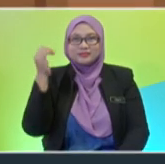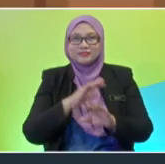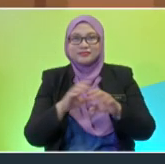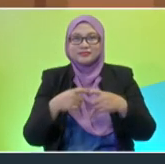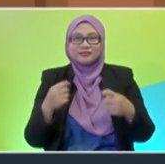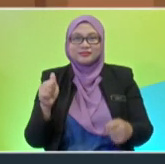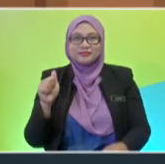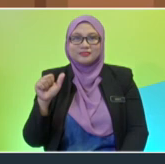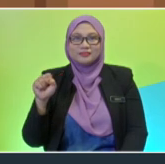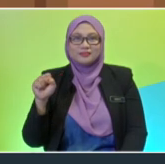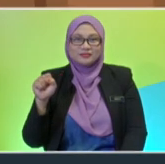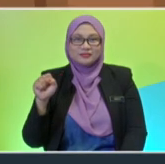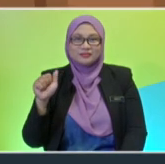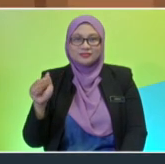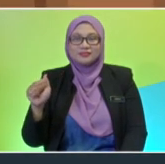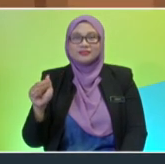asa